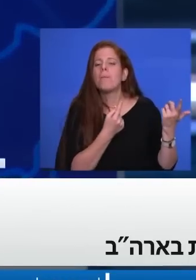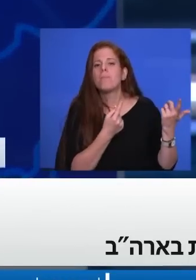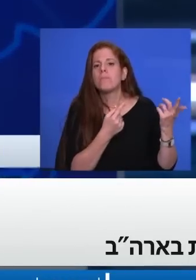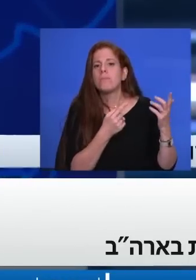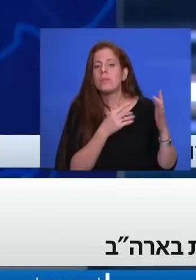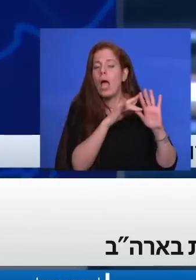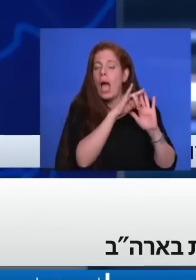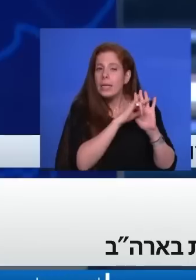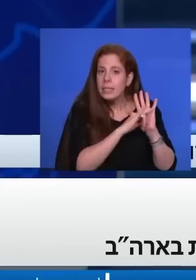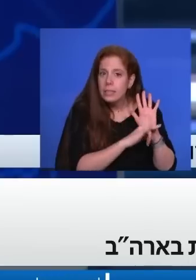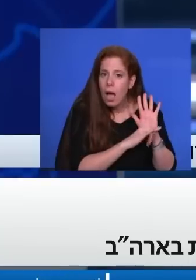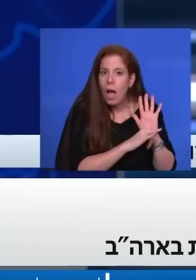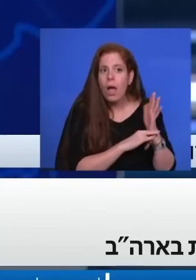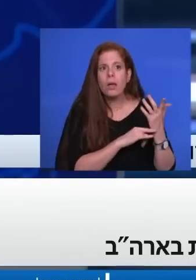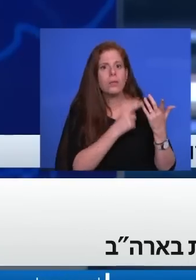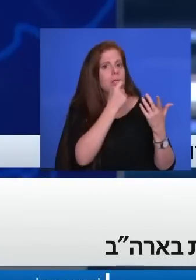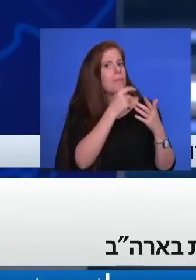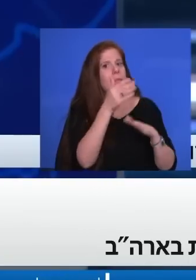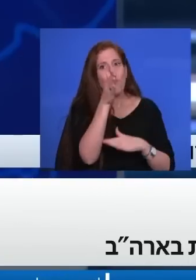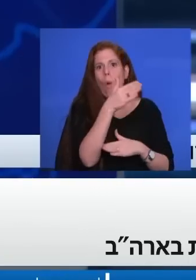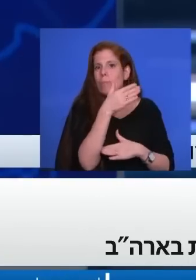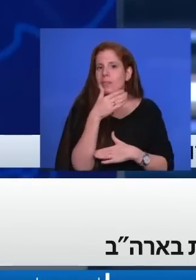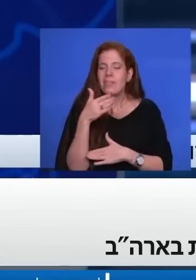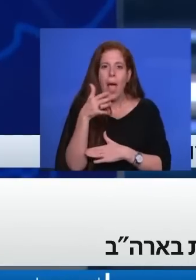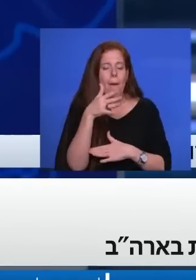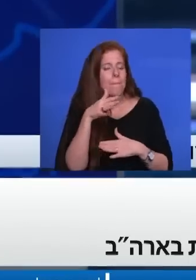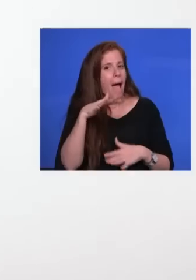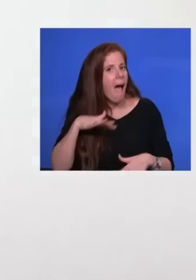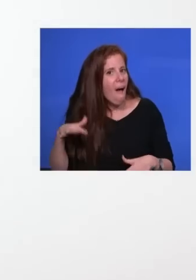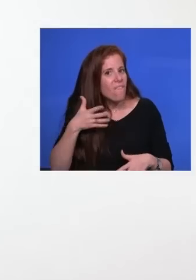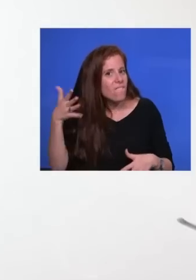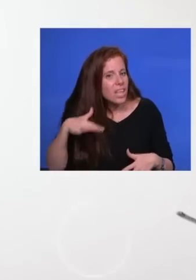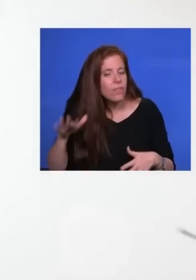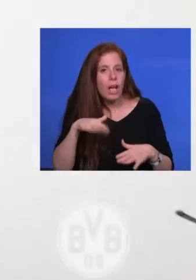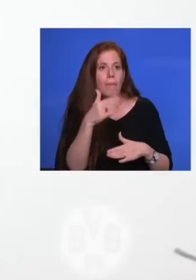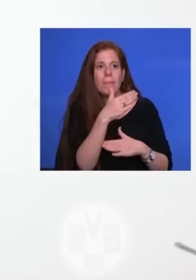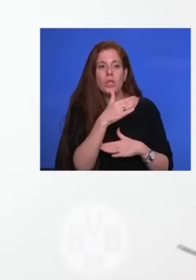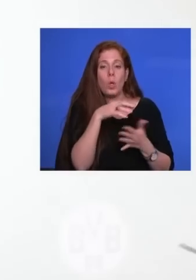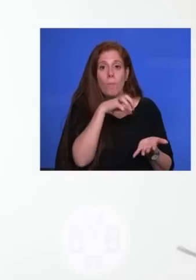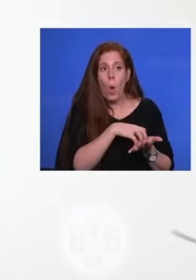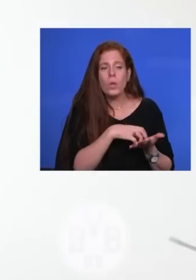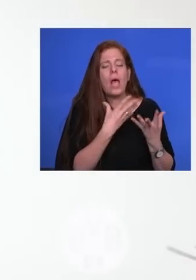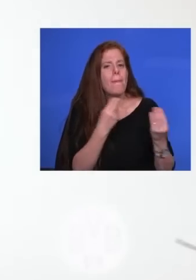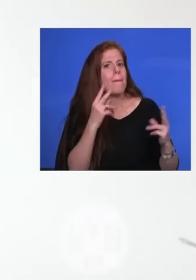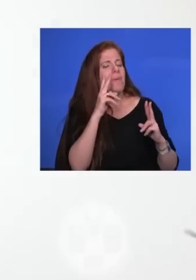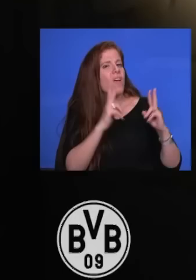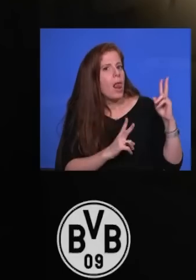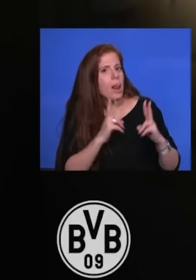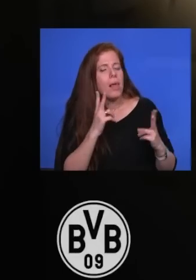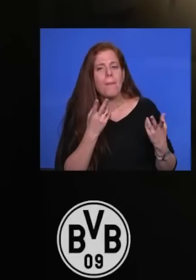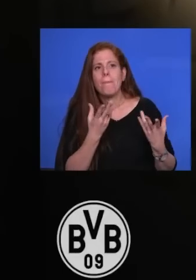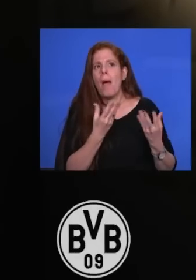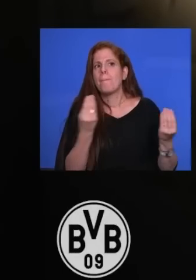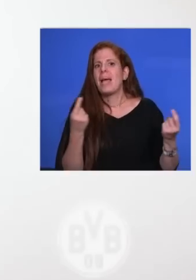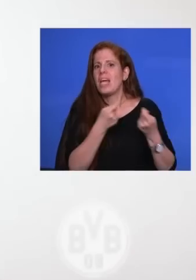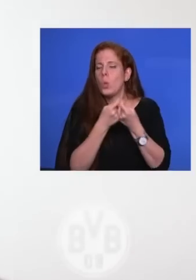חקיקה, כמעט בכל מדינה מערבית וגם במדינות מחוז, הרבה מאוד מפעלים חינוכיים, הרבה מאוד